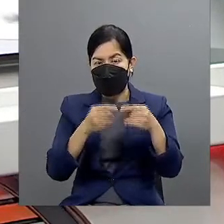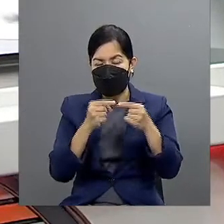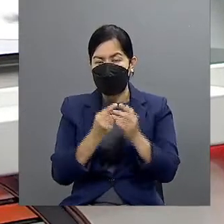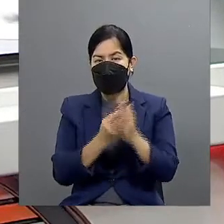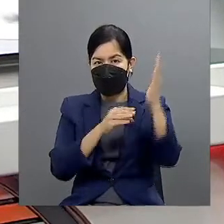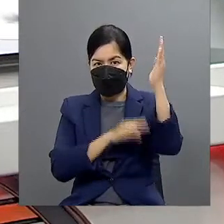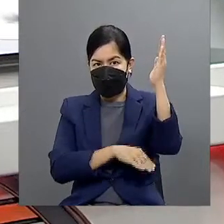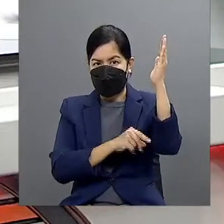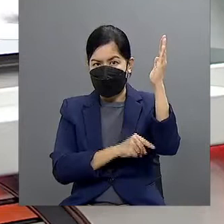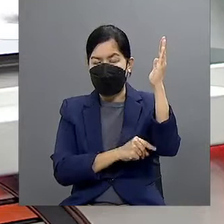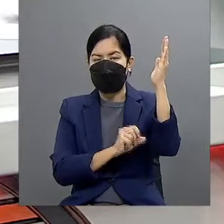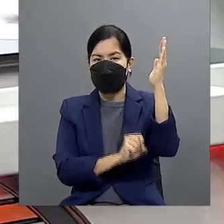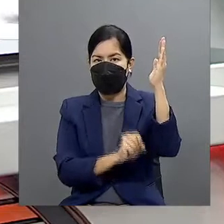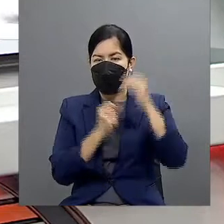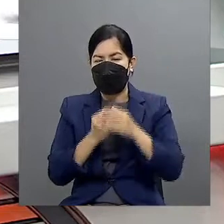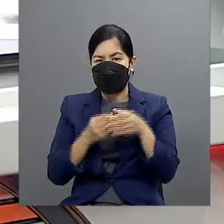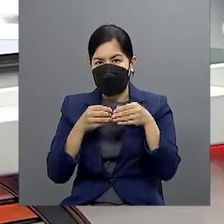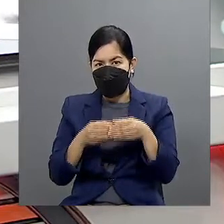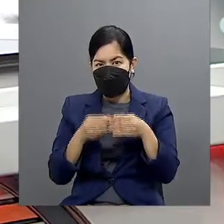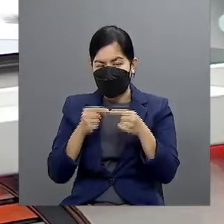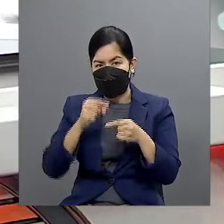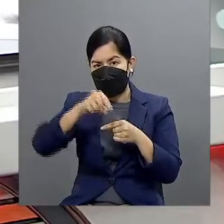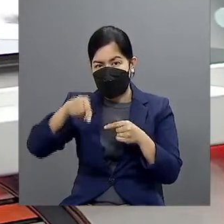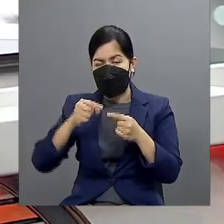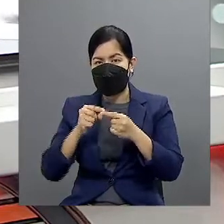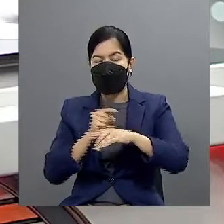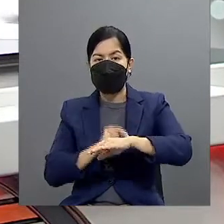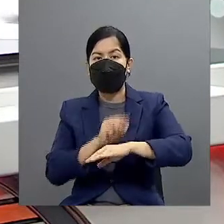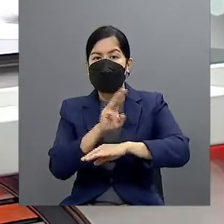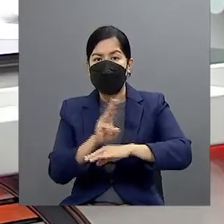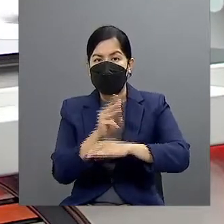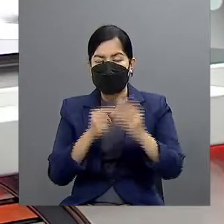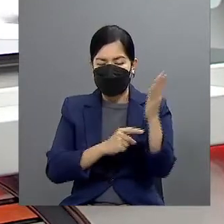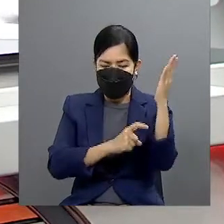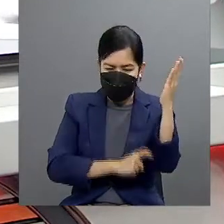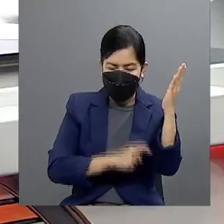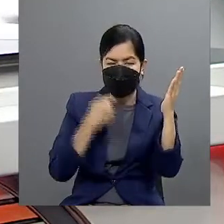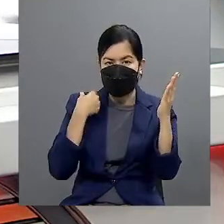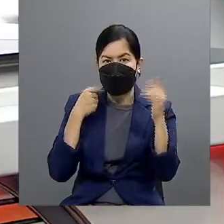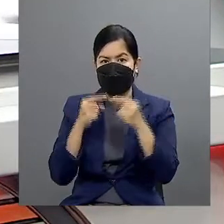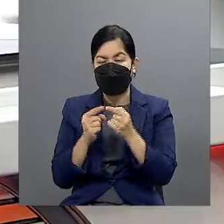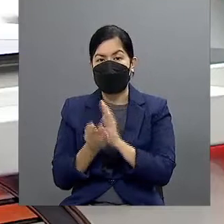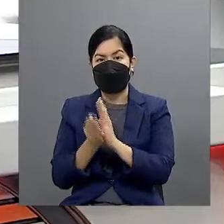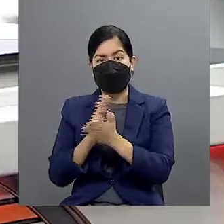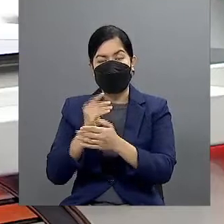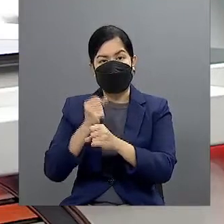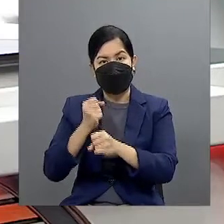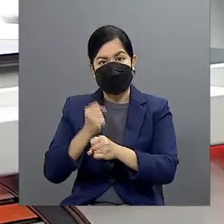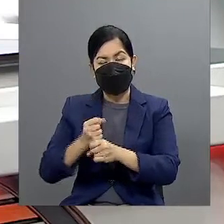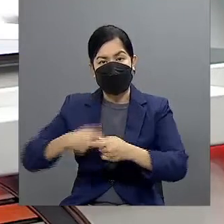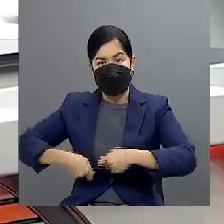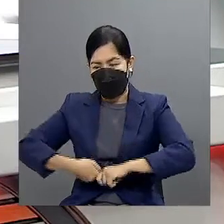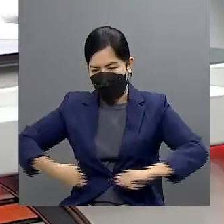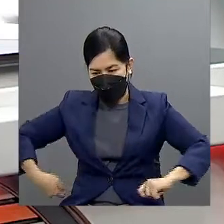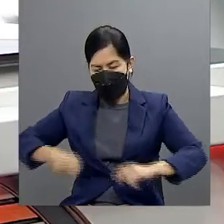ใช้เวลาว่างหลังจากกรีดยางพารามาผลิตแล้วก็ออกแบบผ้าขาวม้าในรูปแบบต่างๆที่ทันสมัยนะคะซึ่งก็สร้